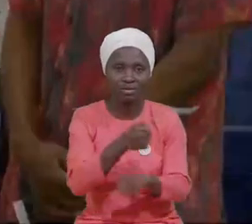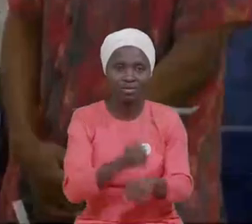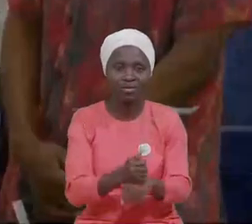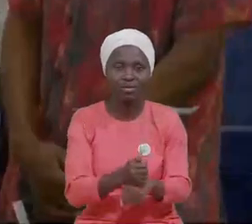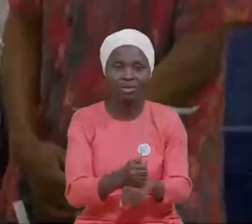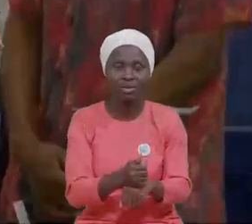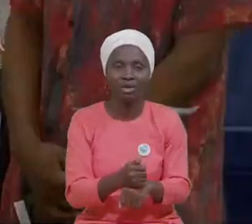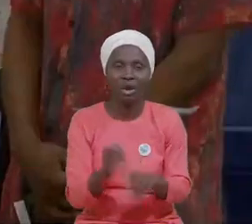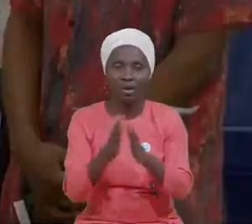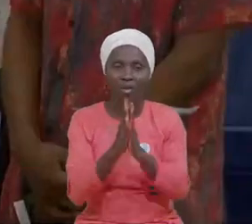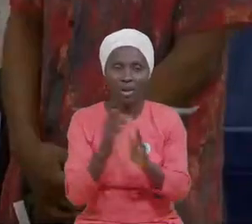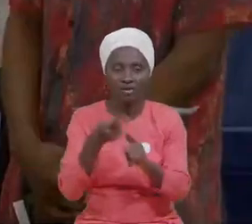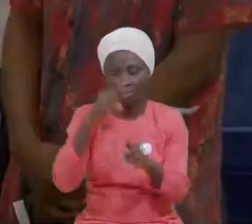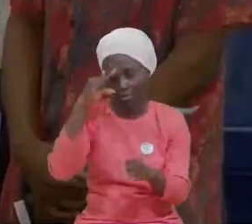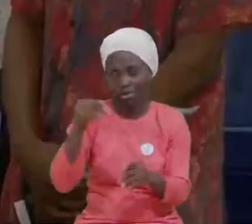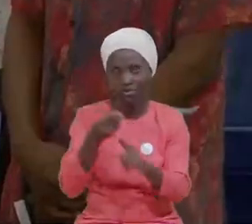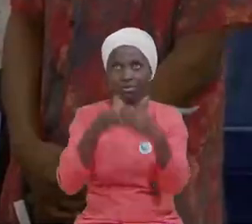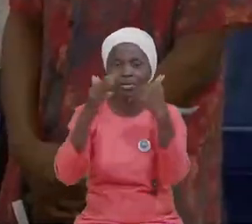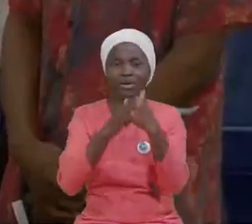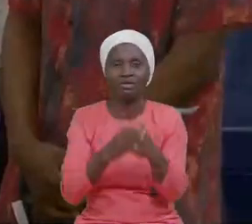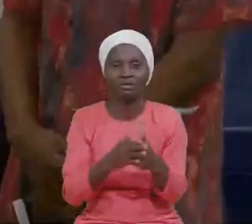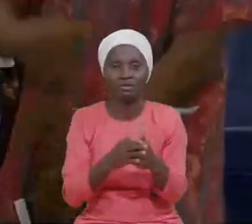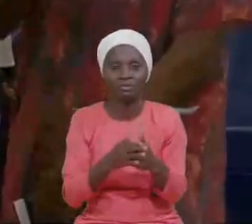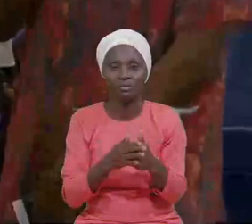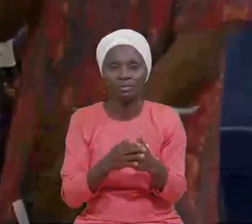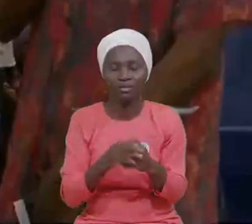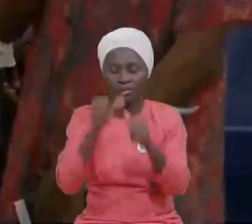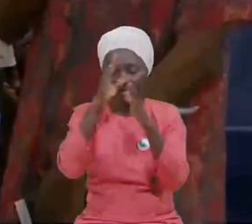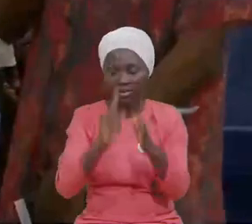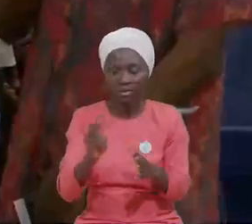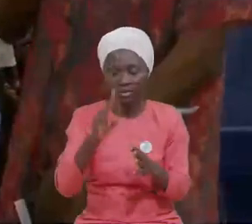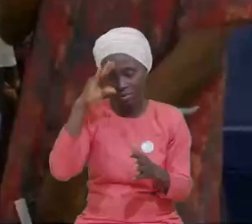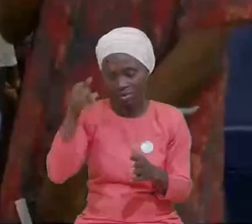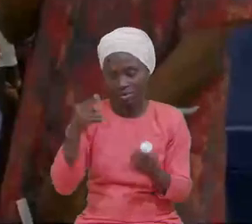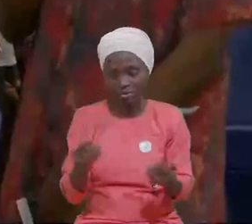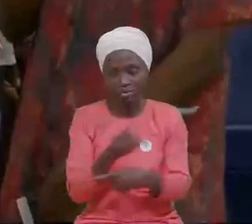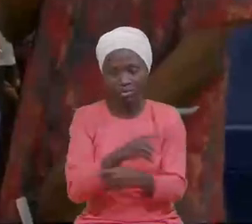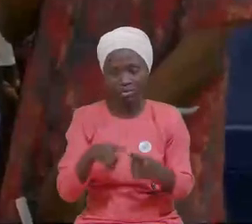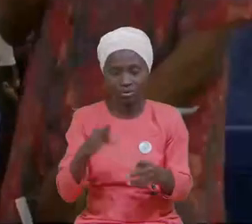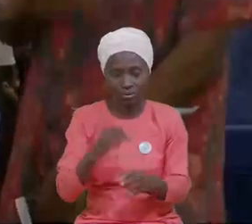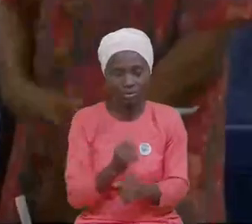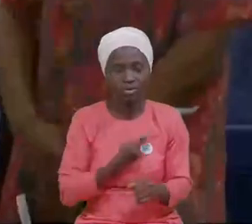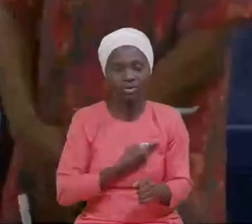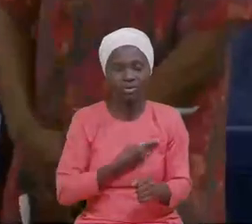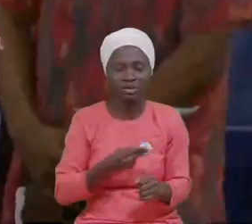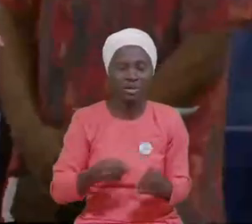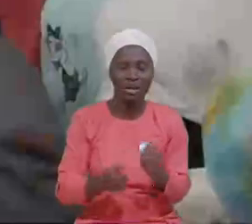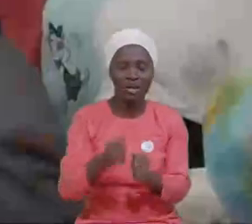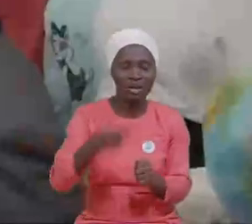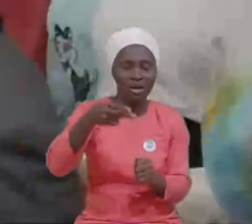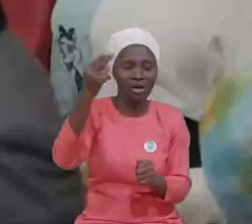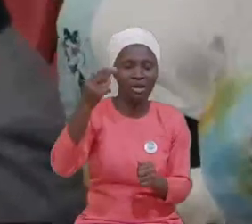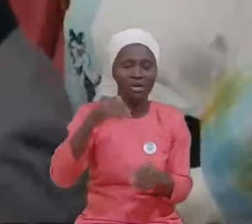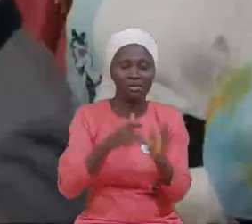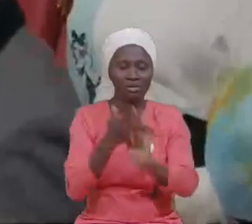un sceau de la prière du ciel. Utilise-le en ce jour. pour nous amener plus haut, plus haut, plus haut,